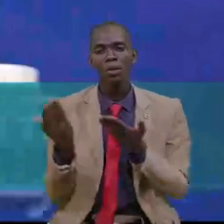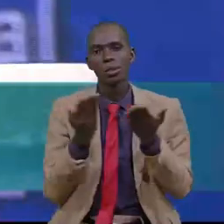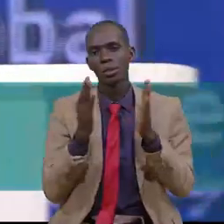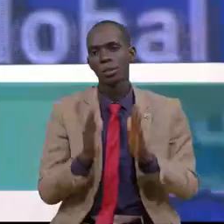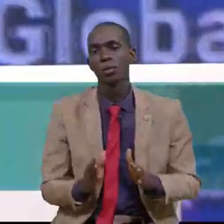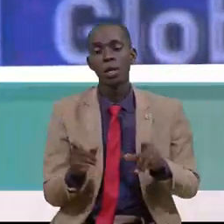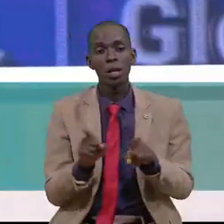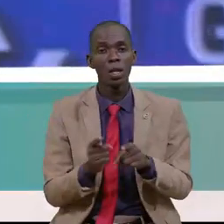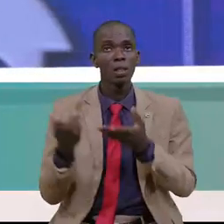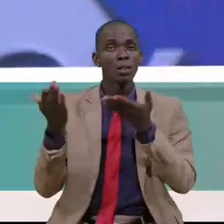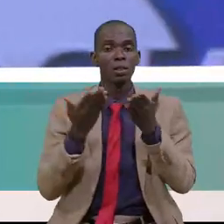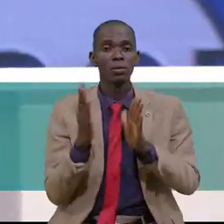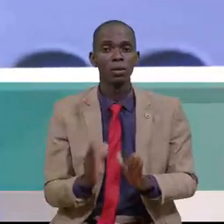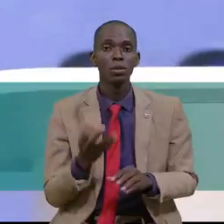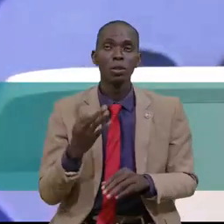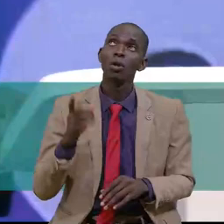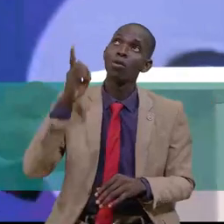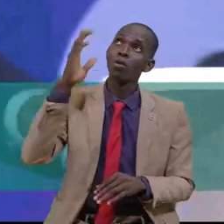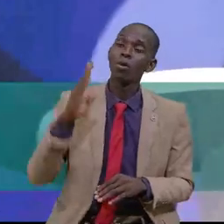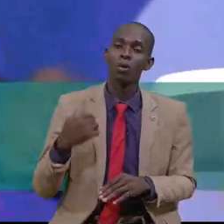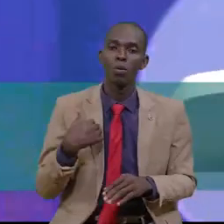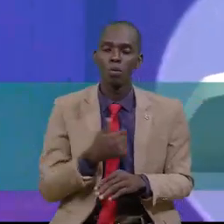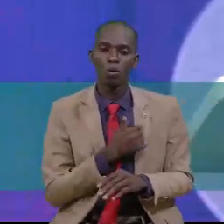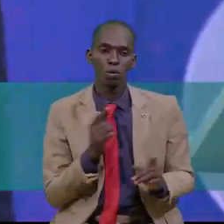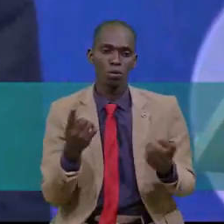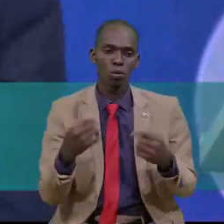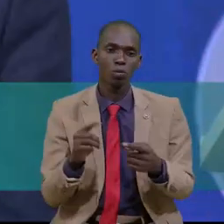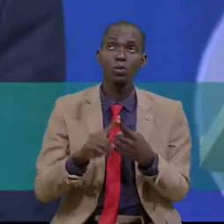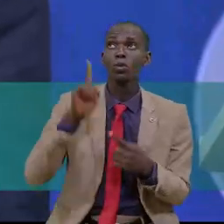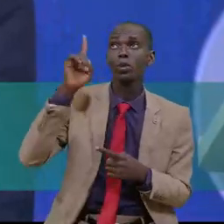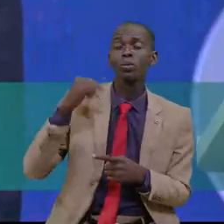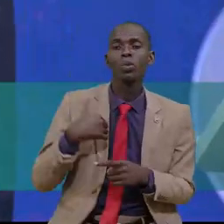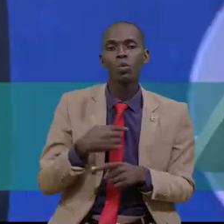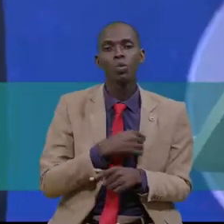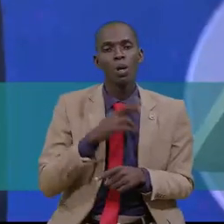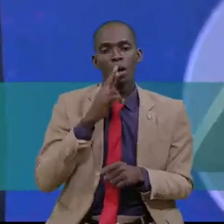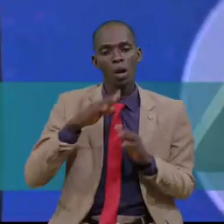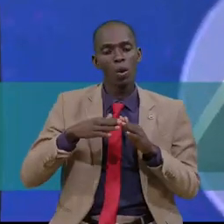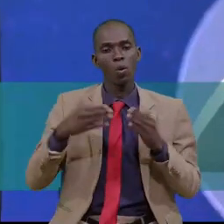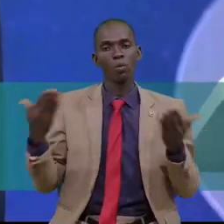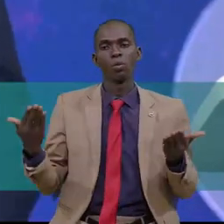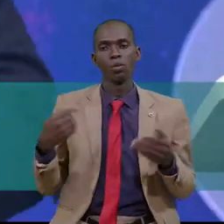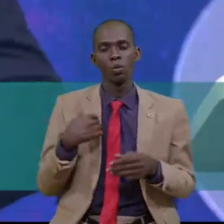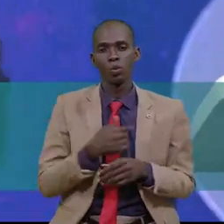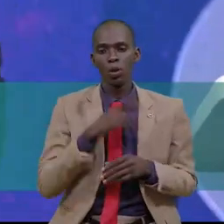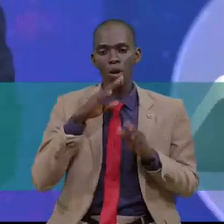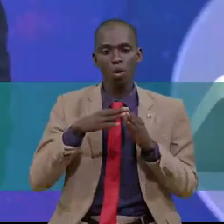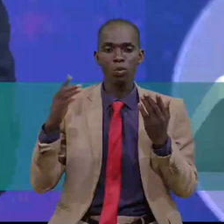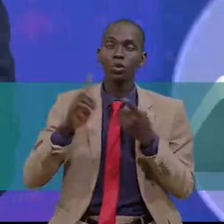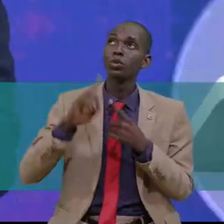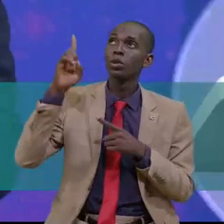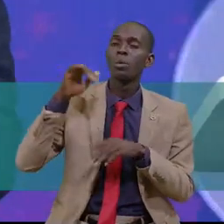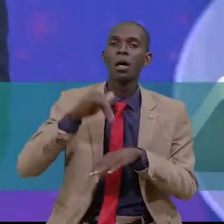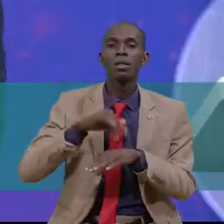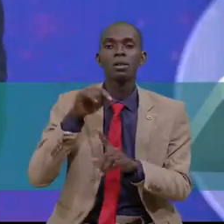tant que serviteurs de Dieu, nous venons à lui et nous sommes ouverts. Nous sommes ouverts à lui au point du